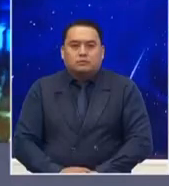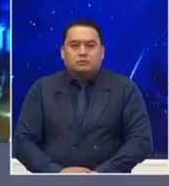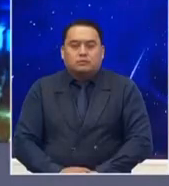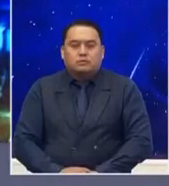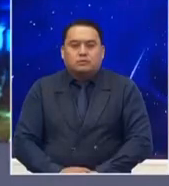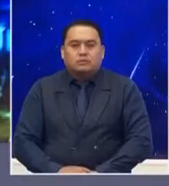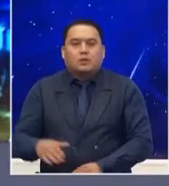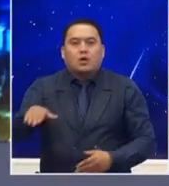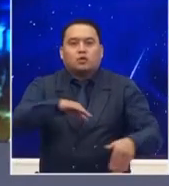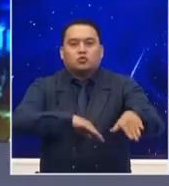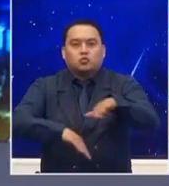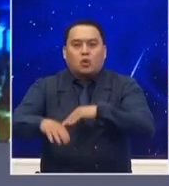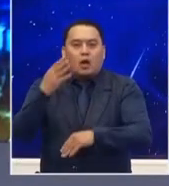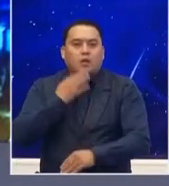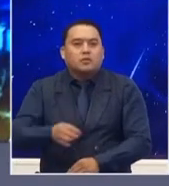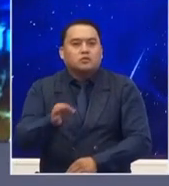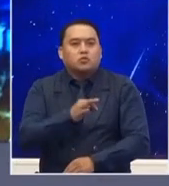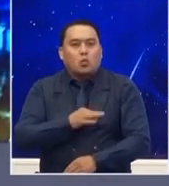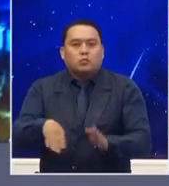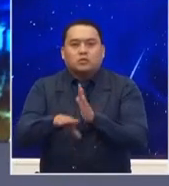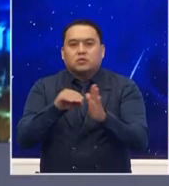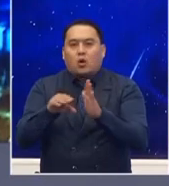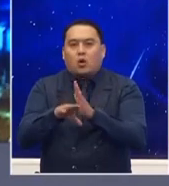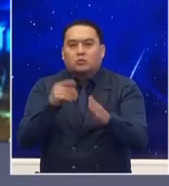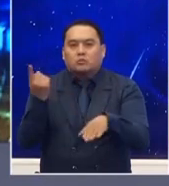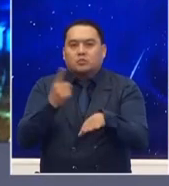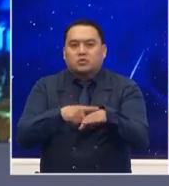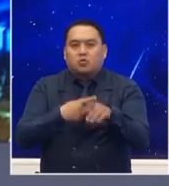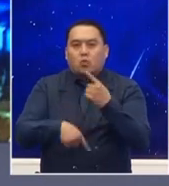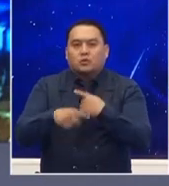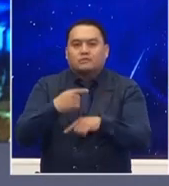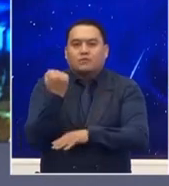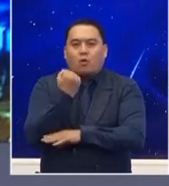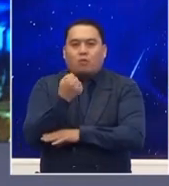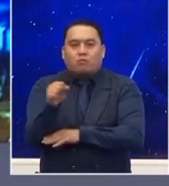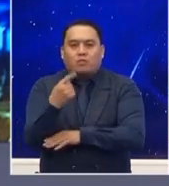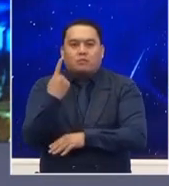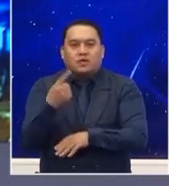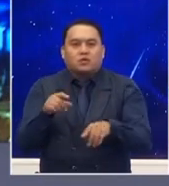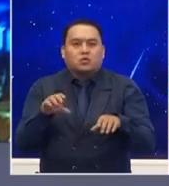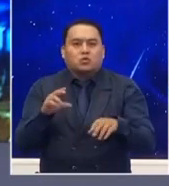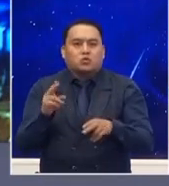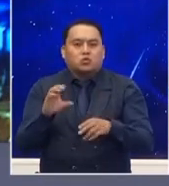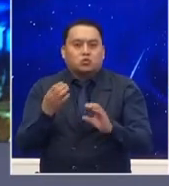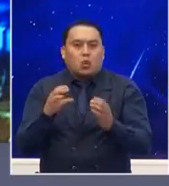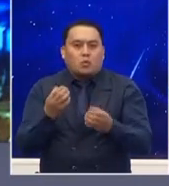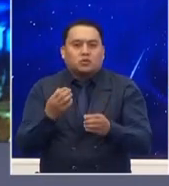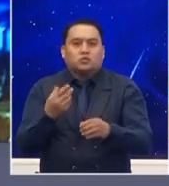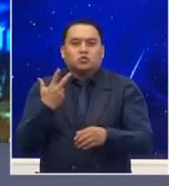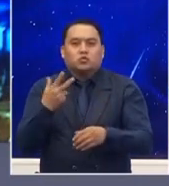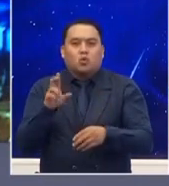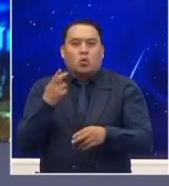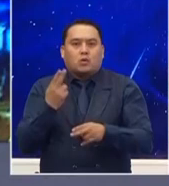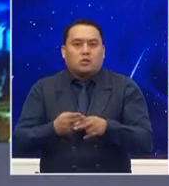Суға жүзден Алматы облысының құрама командасы ел біріншілігінен жүлделі оралды. Жерлестеріміздің қоржында бір күміс, үш қола медаль бар.